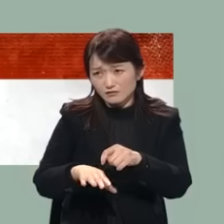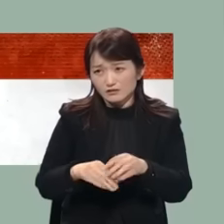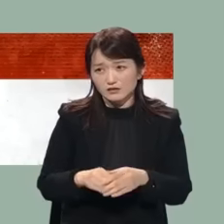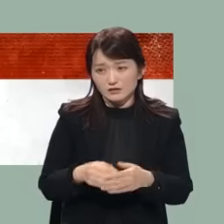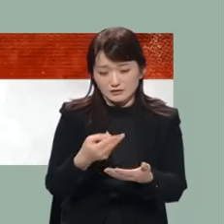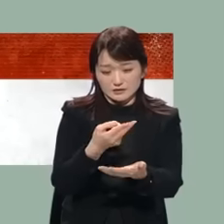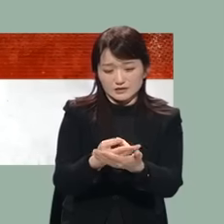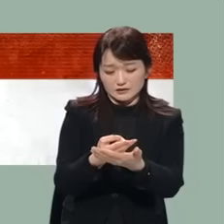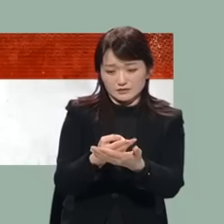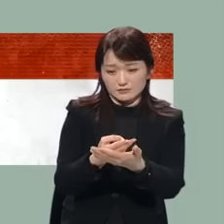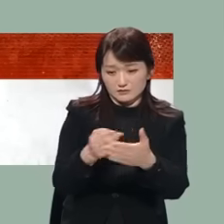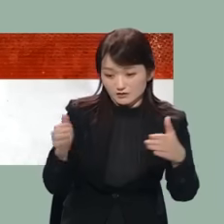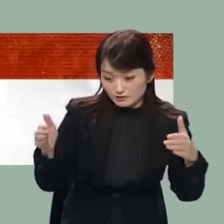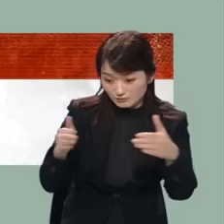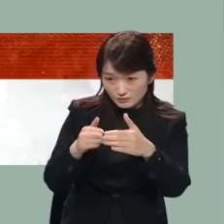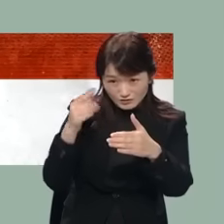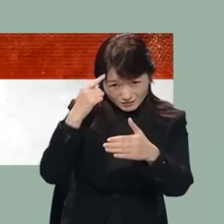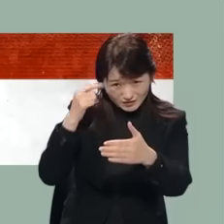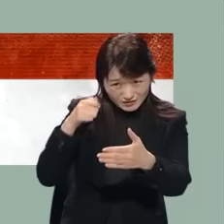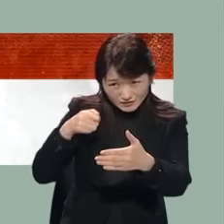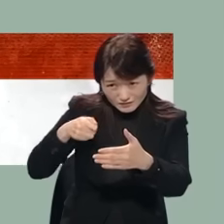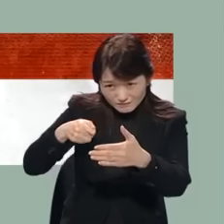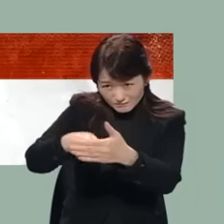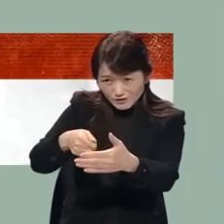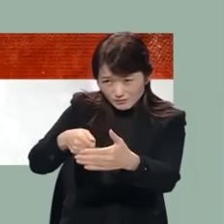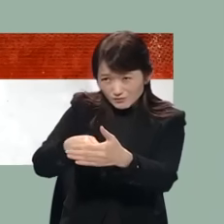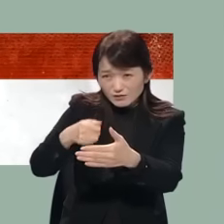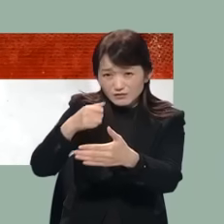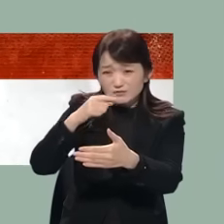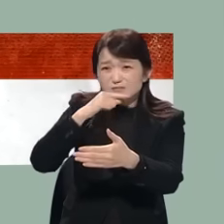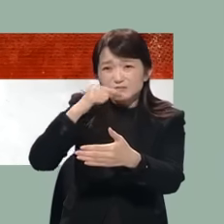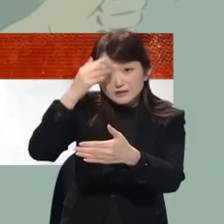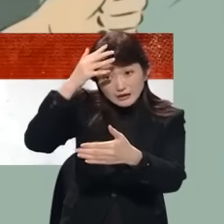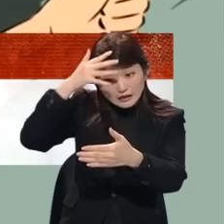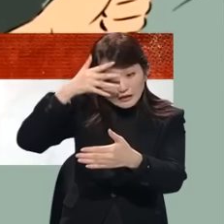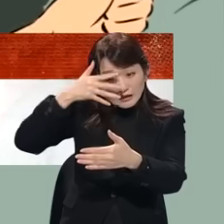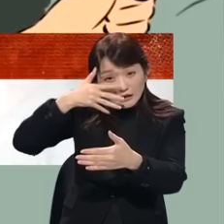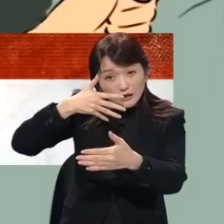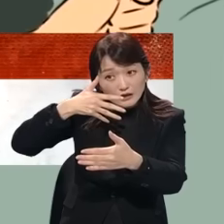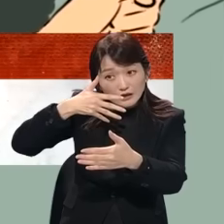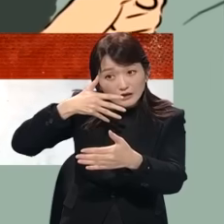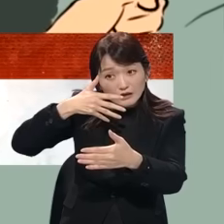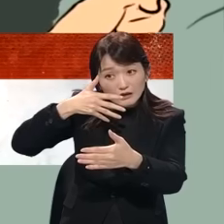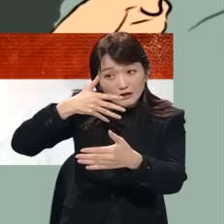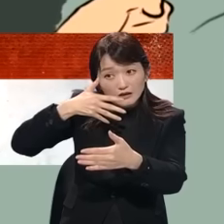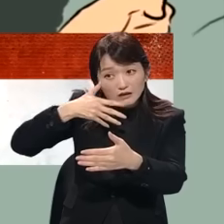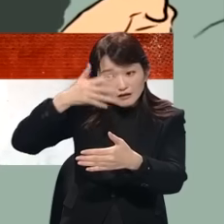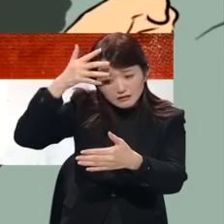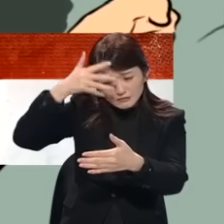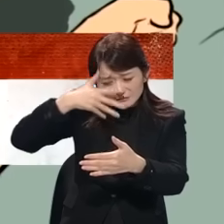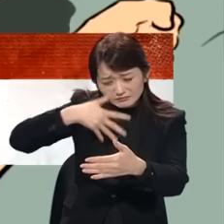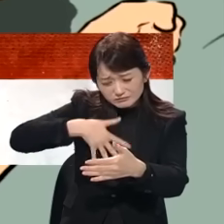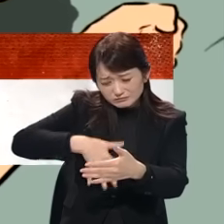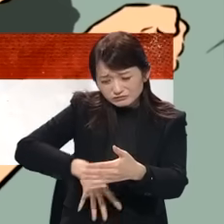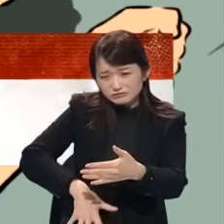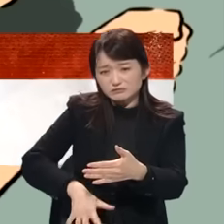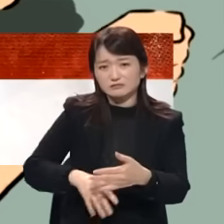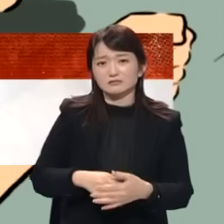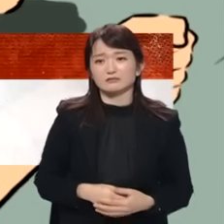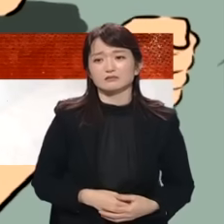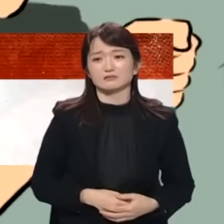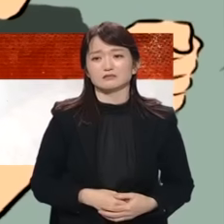침대 모서리에 머리를 박아 갖고 막 얼굴에서부터 막 피가 이렇게 흐르면 밑으로 흐르니까 막 몸이 피분 퍽이 되잖아요